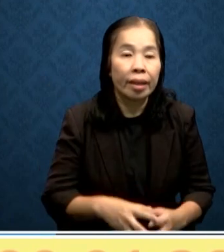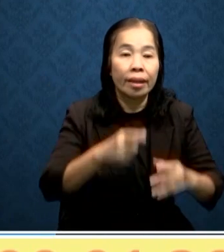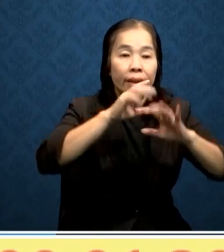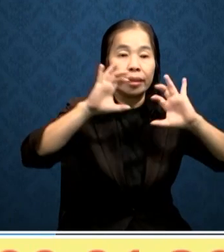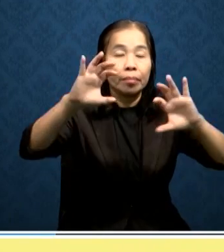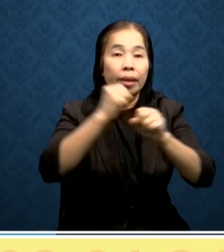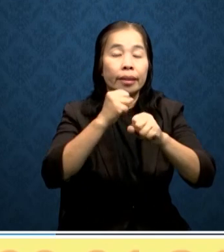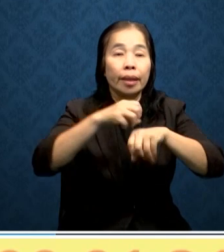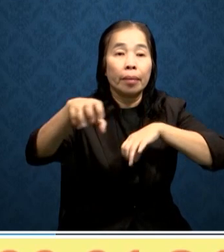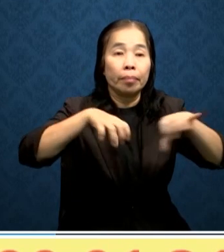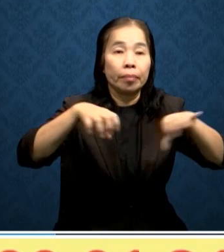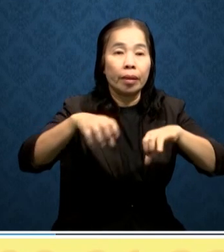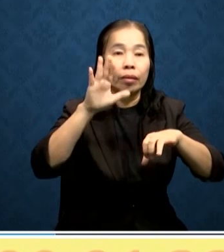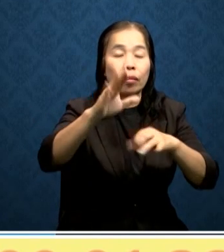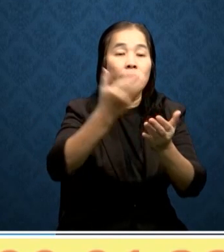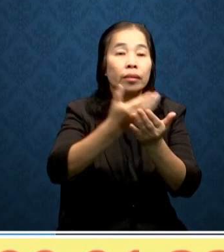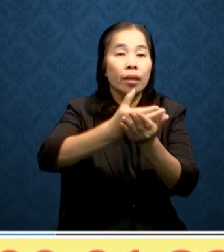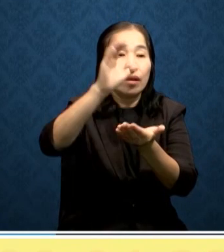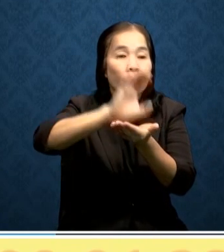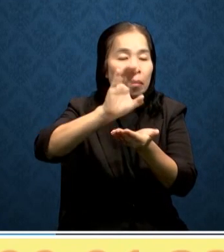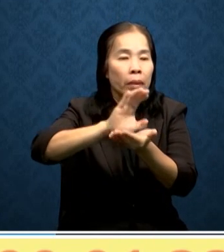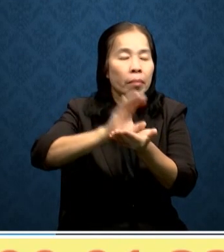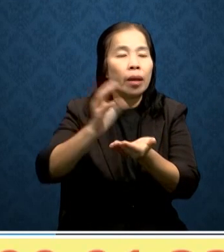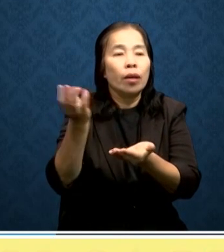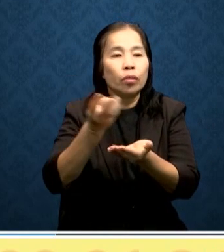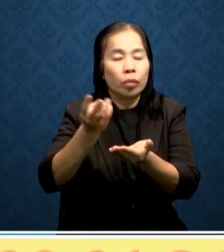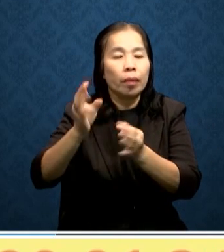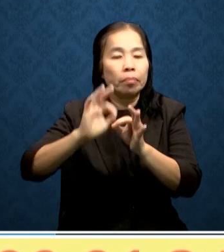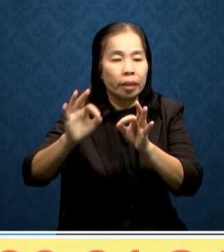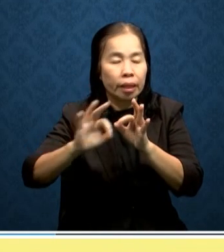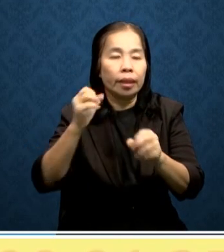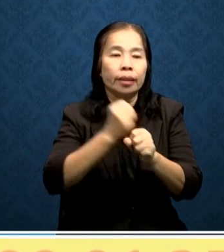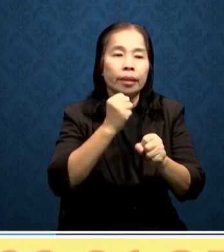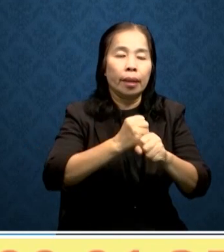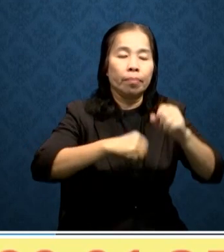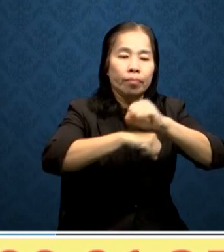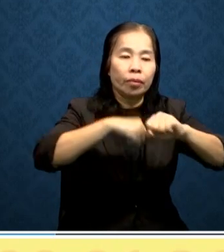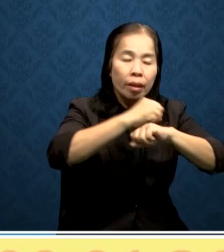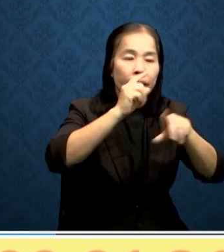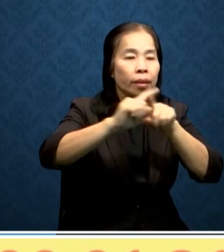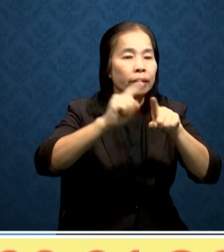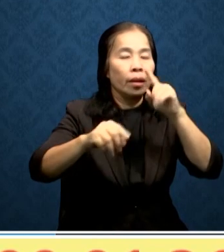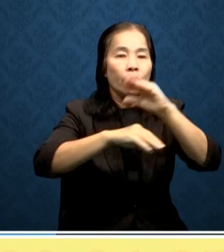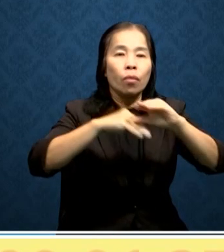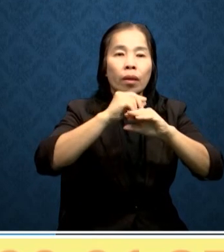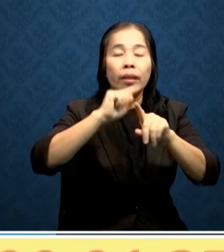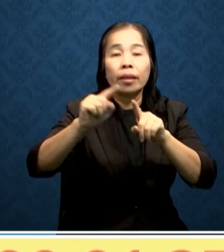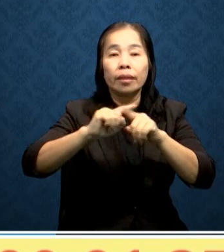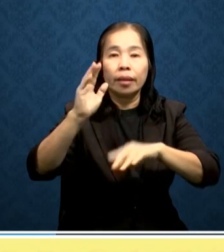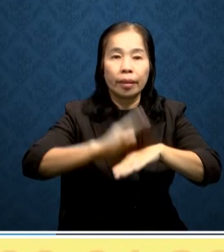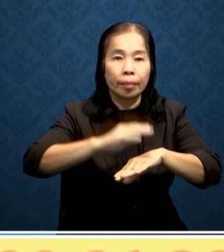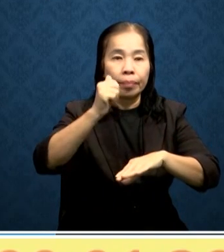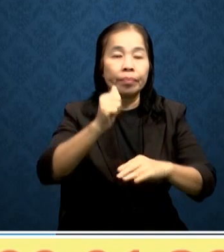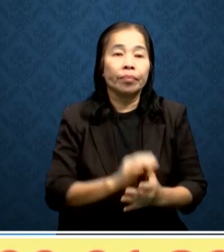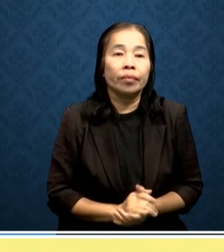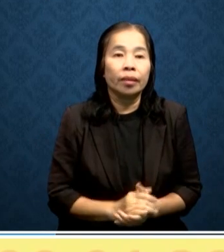แผ่นดินใช้งบประมาณของรัฐน้อยที่สุดโดยมีประสิทธิภาพสูงที่สุดอย่างแน่นอนประการสุดท้ายค่ะดิฉันข